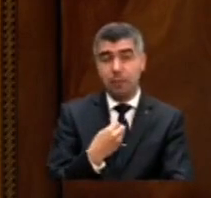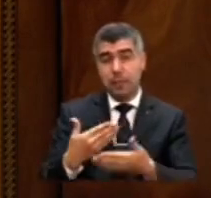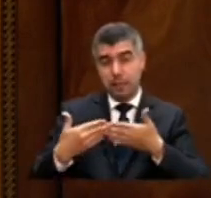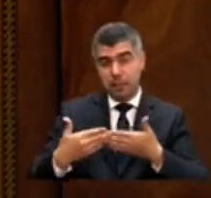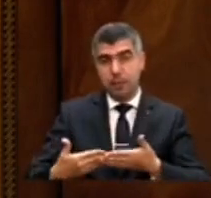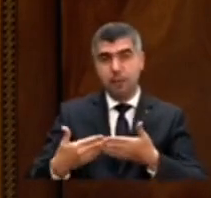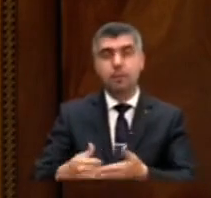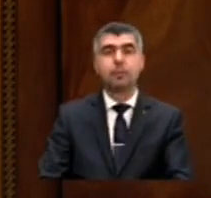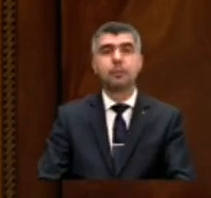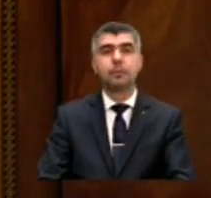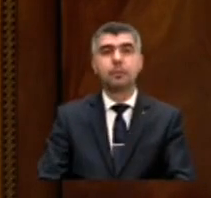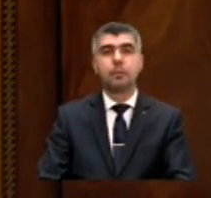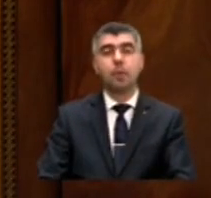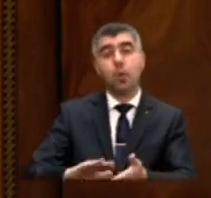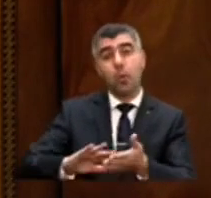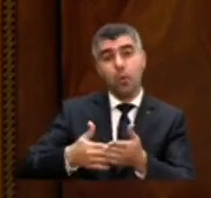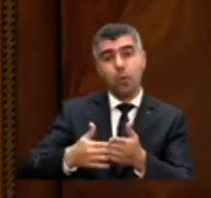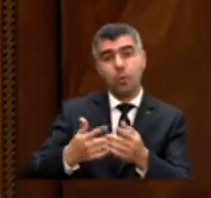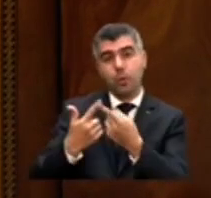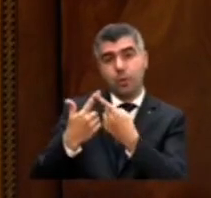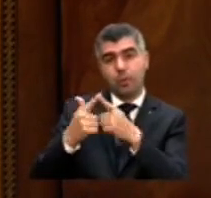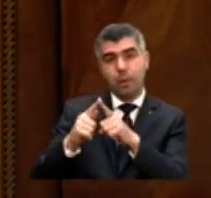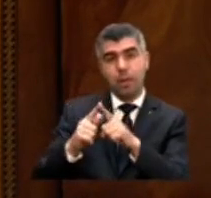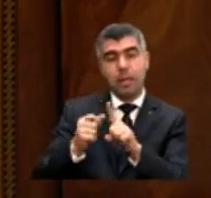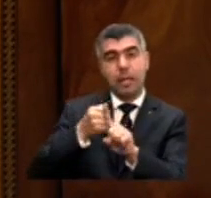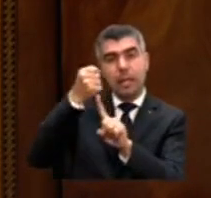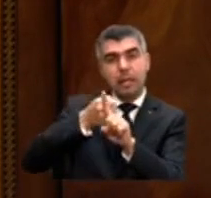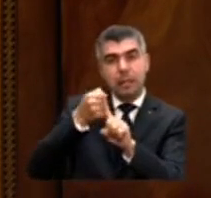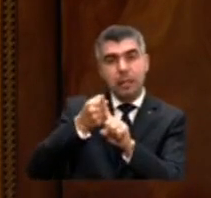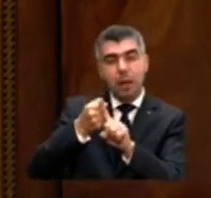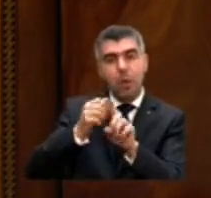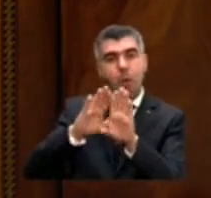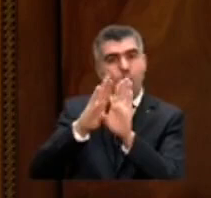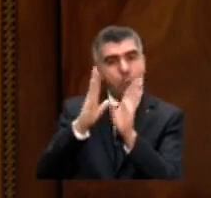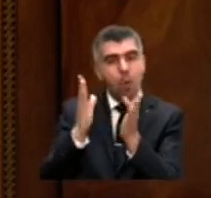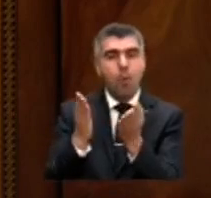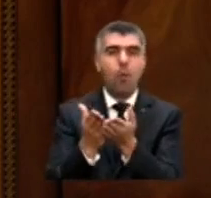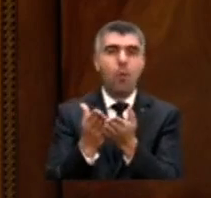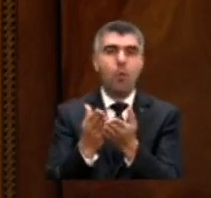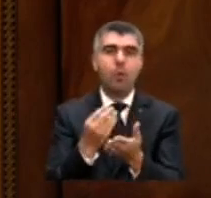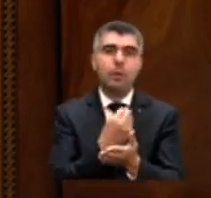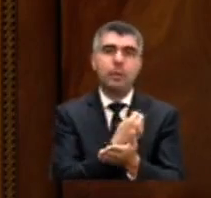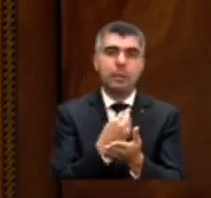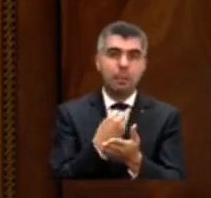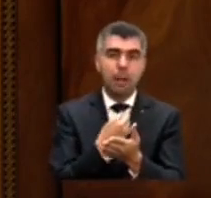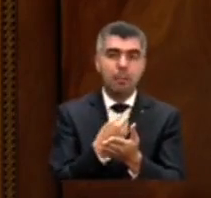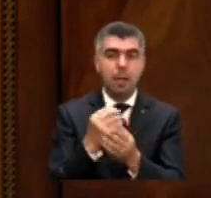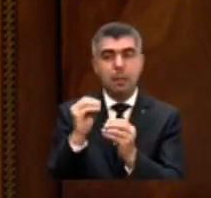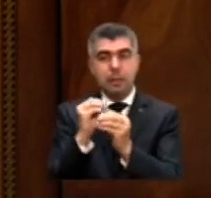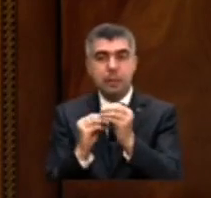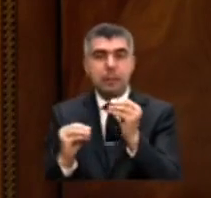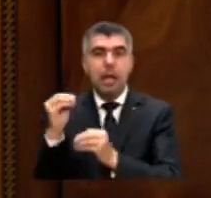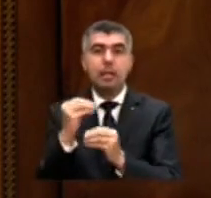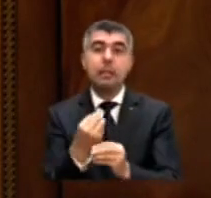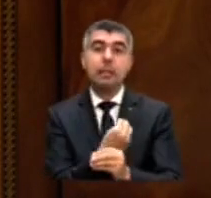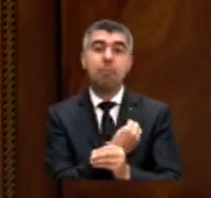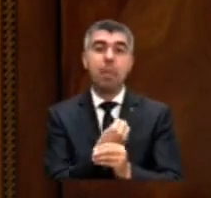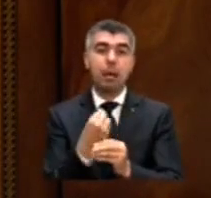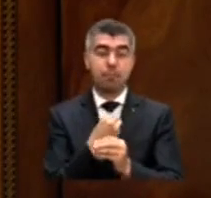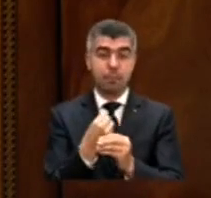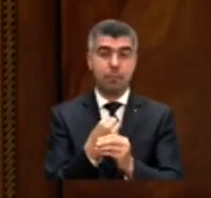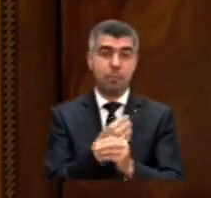الحكومية، وتشمل العناصر الأساسية لإصلاح منظومة الصحة، رفع عدد العاملين في الرعاية الصحية،